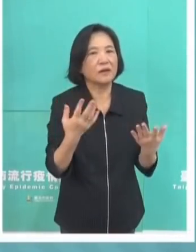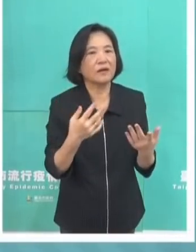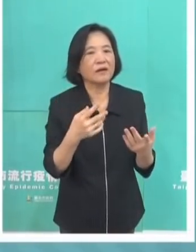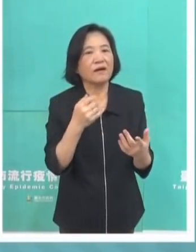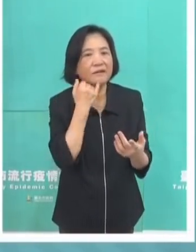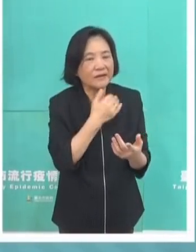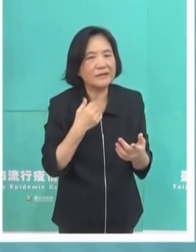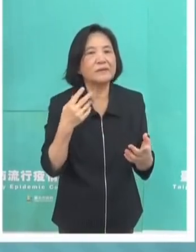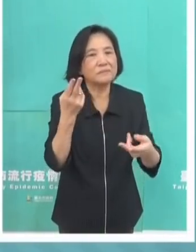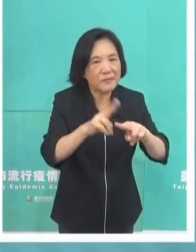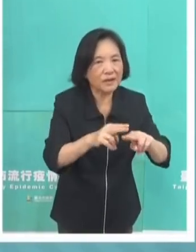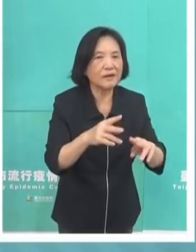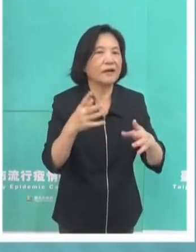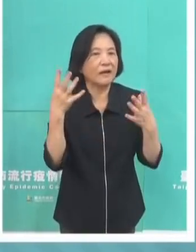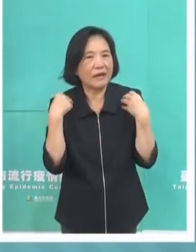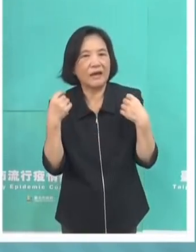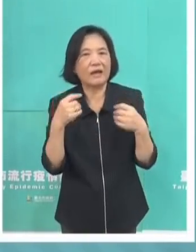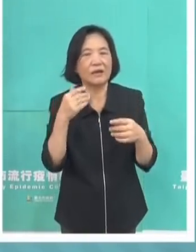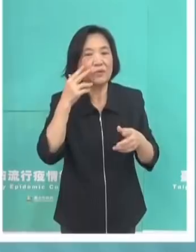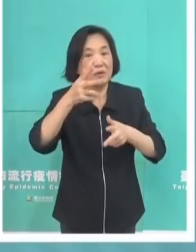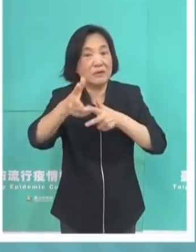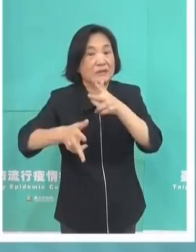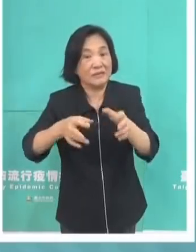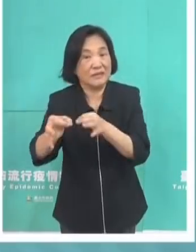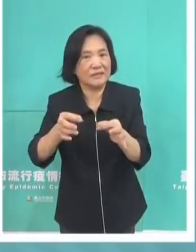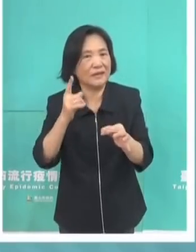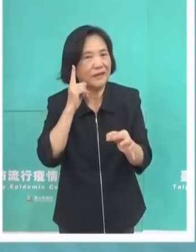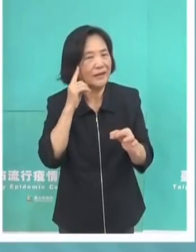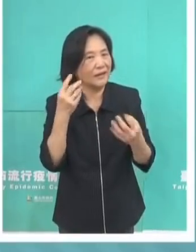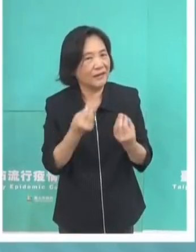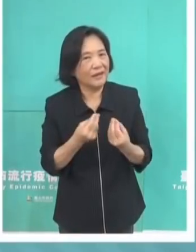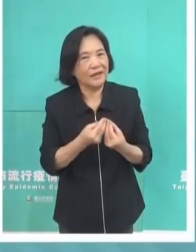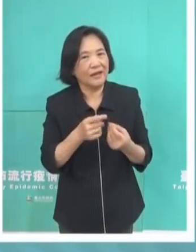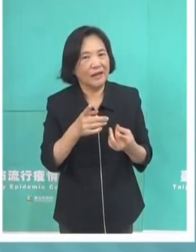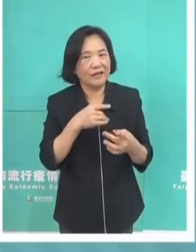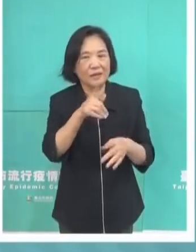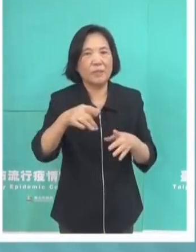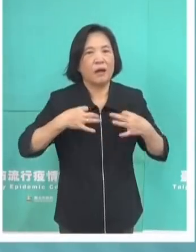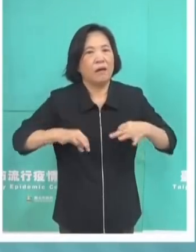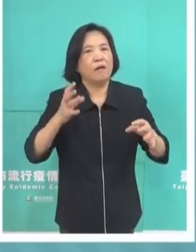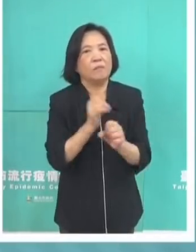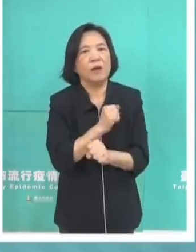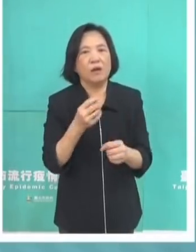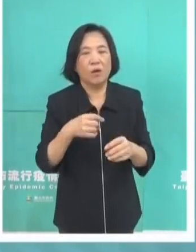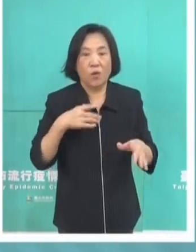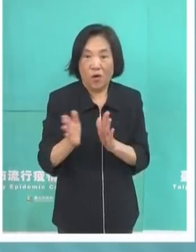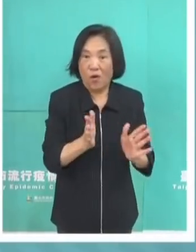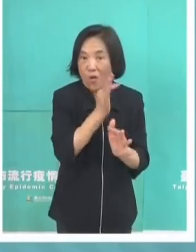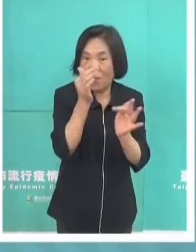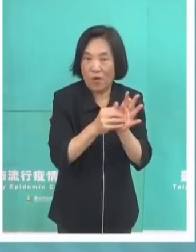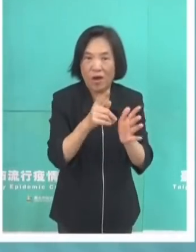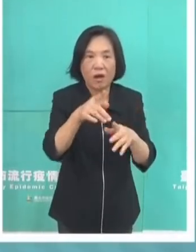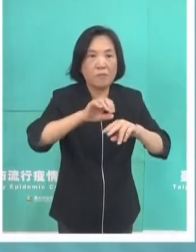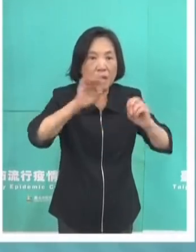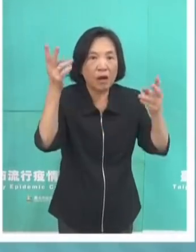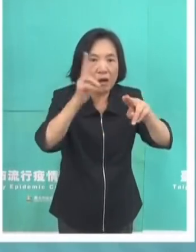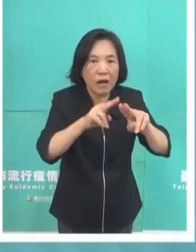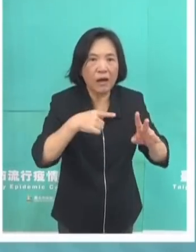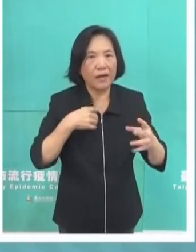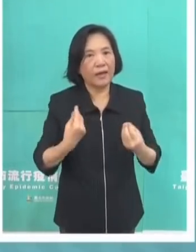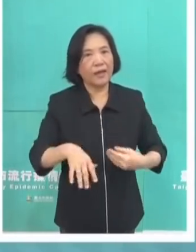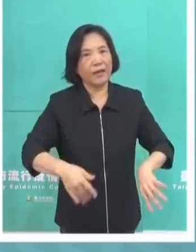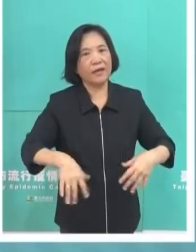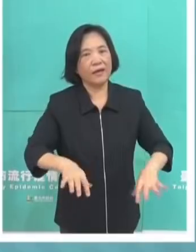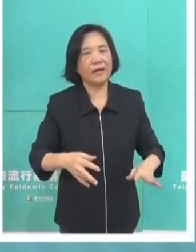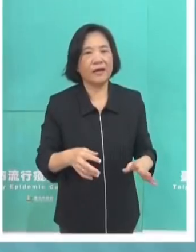掉，它、会厂商损失很多。那、所以要建立保险的精神。所以在这种充满风险的时代，你知道吗？应